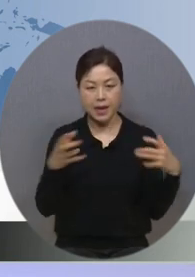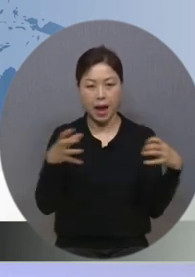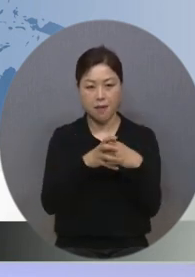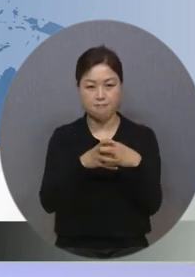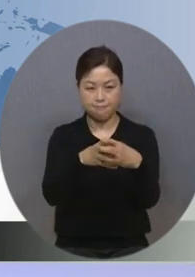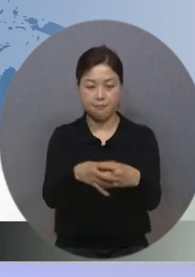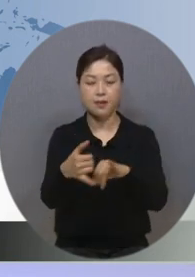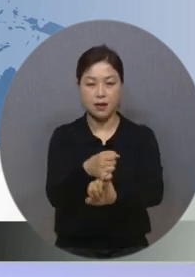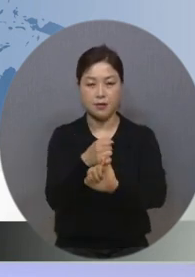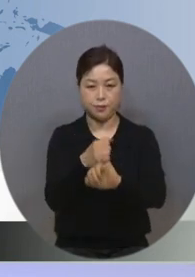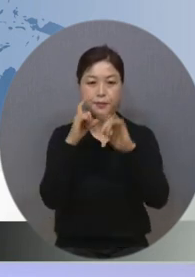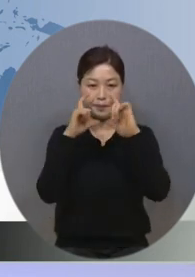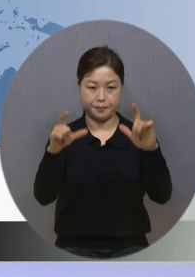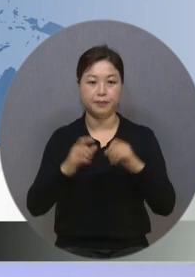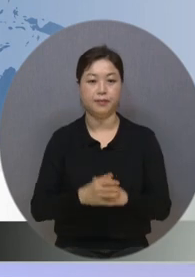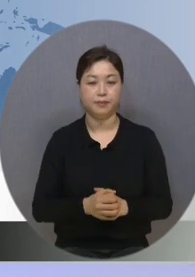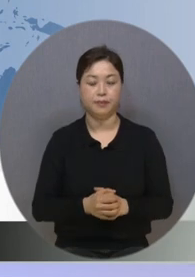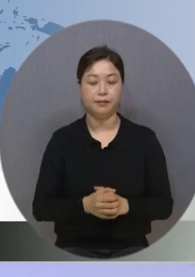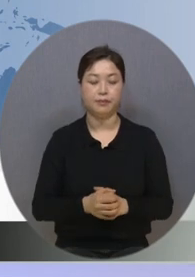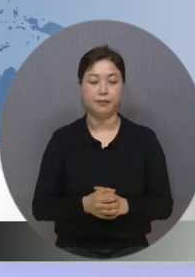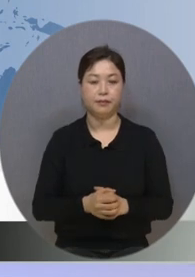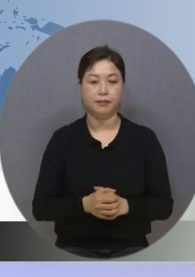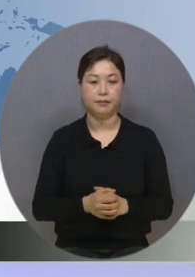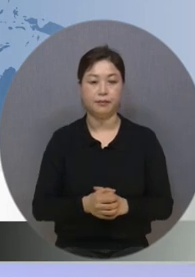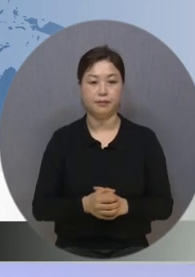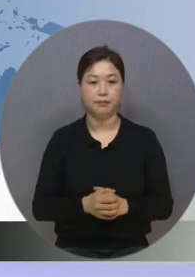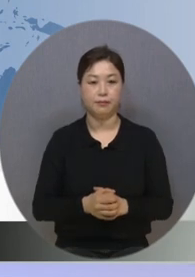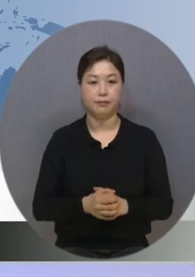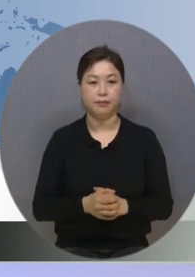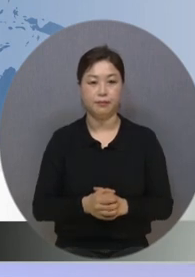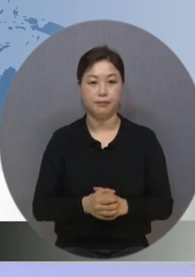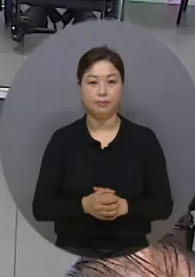동행할 것을 약속했는데요. 박성용 기자가 다녀왔습니다.